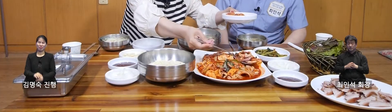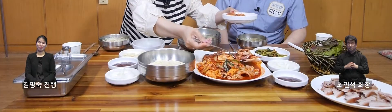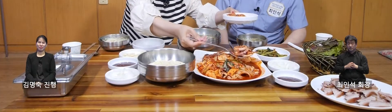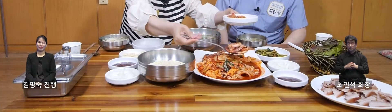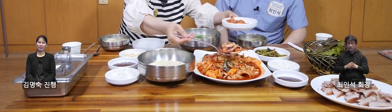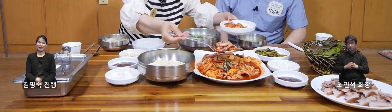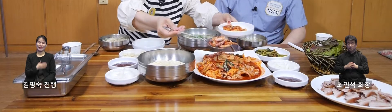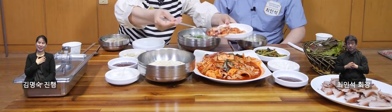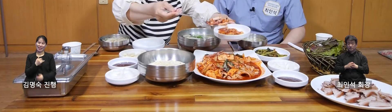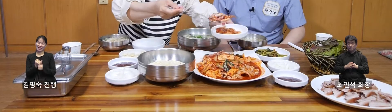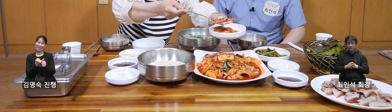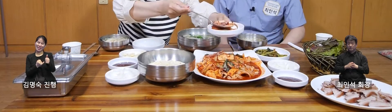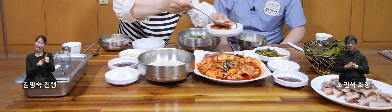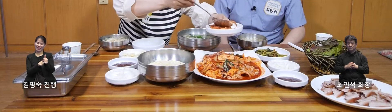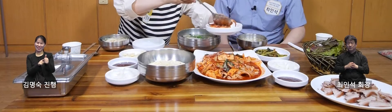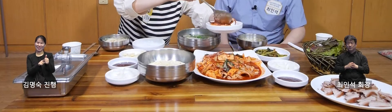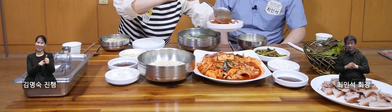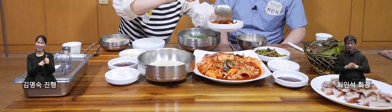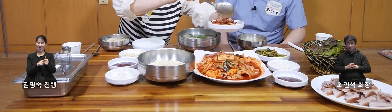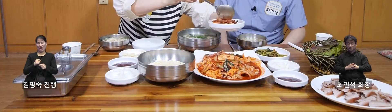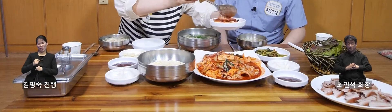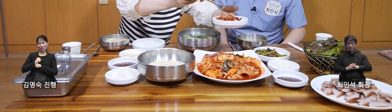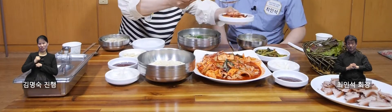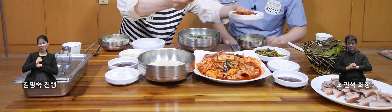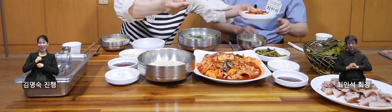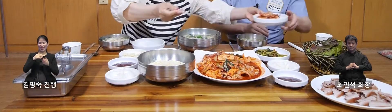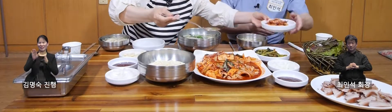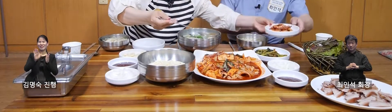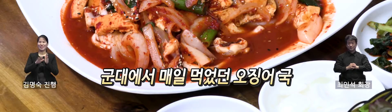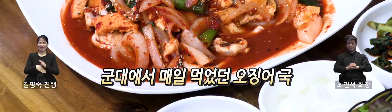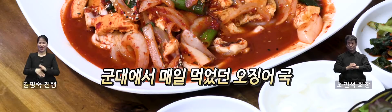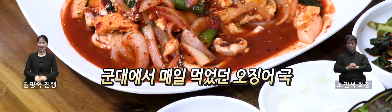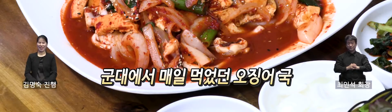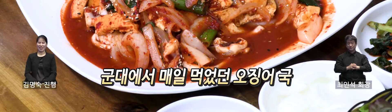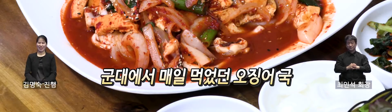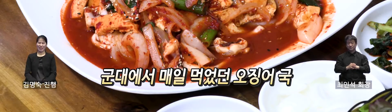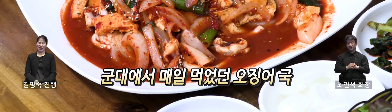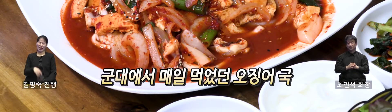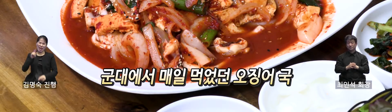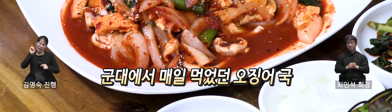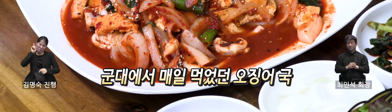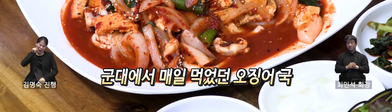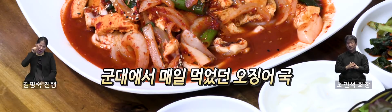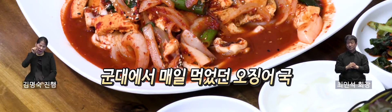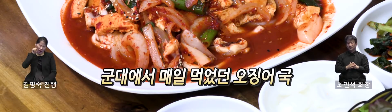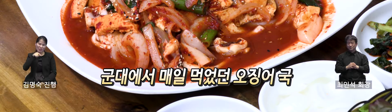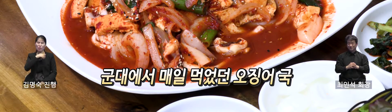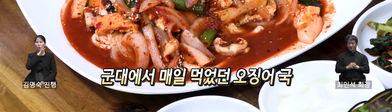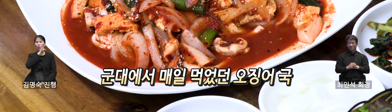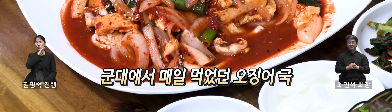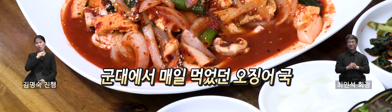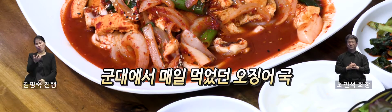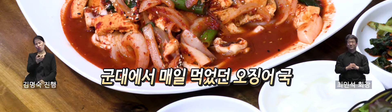저희 신랑이 군대에 갔는데 맨날 오징어국만 끓여주더래요.